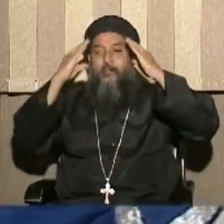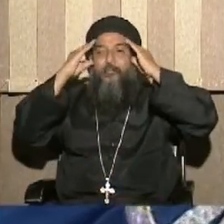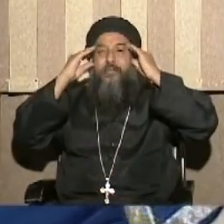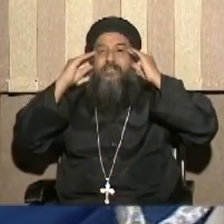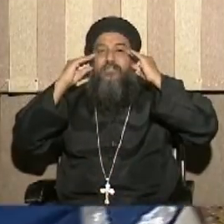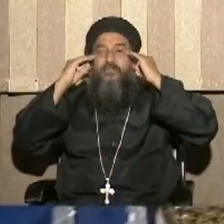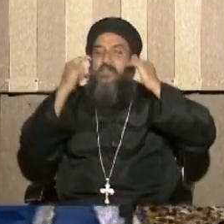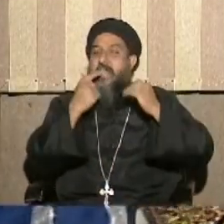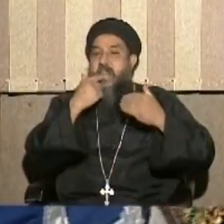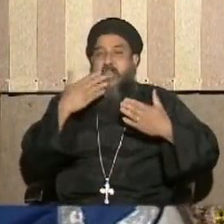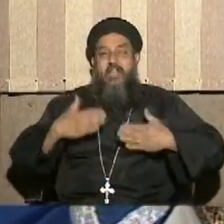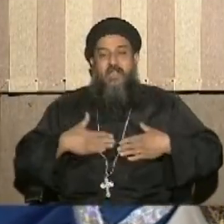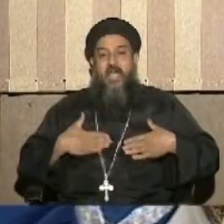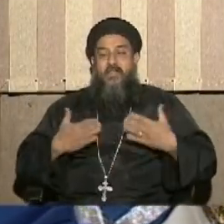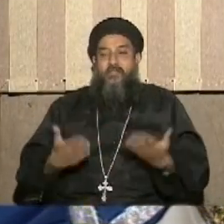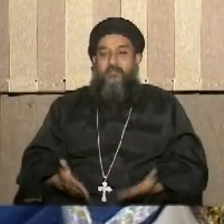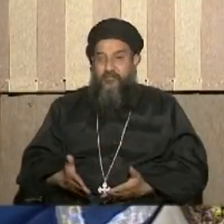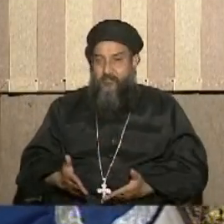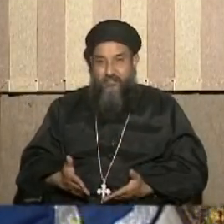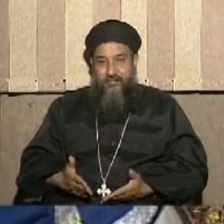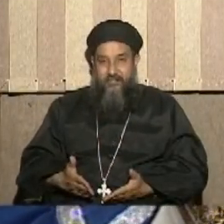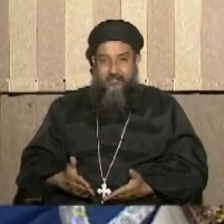وفرحتي وعمري،